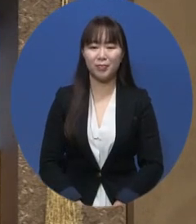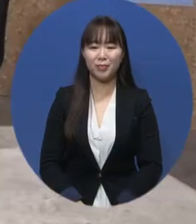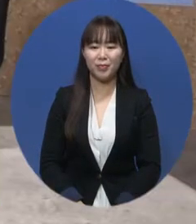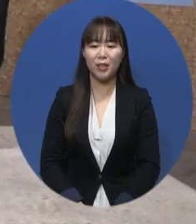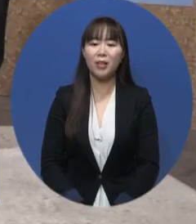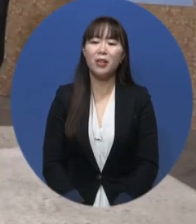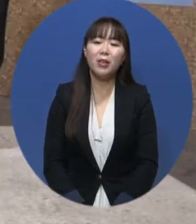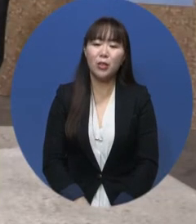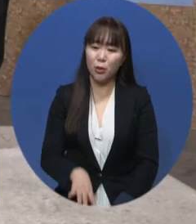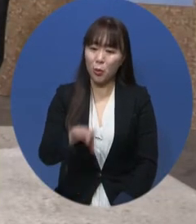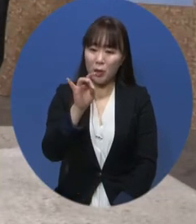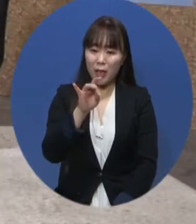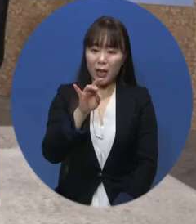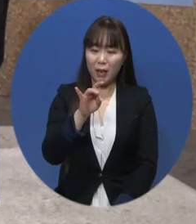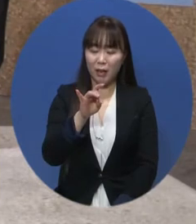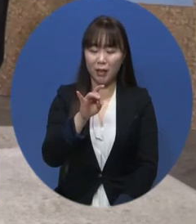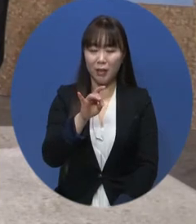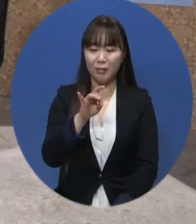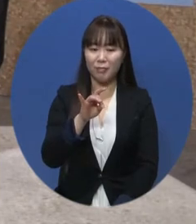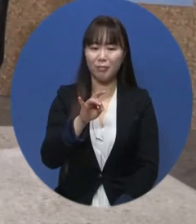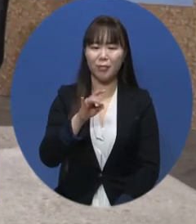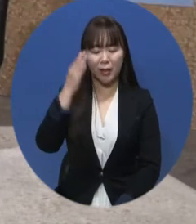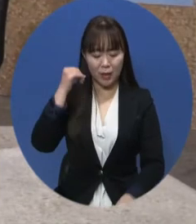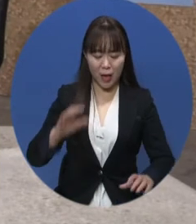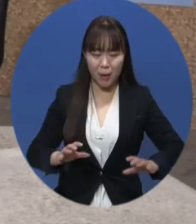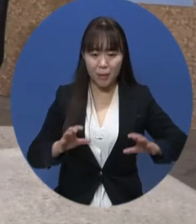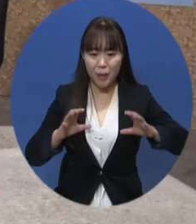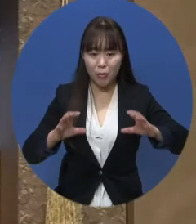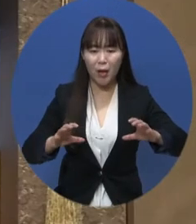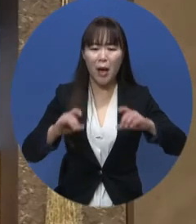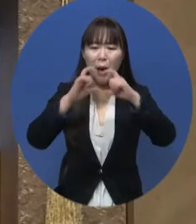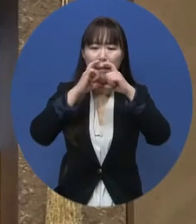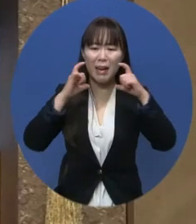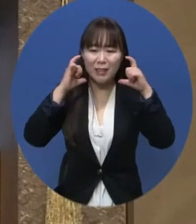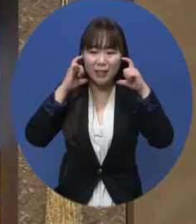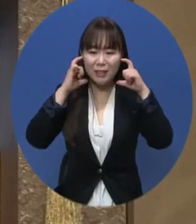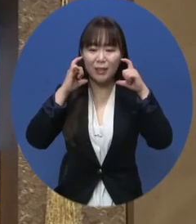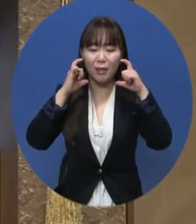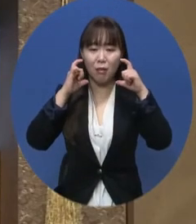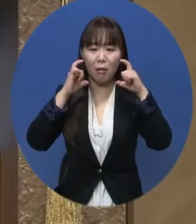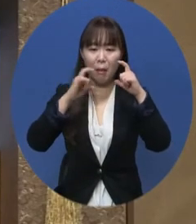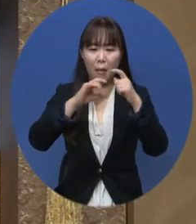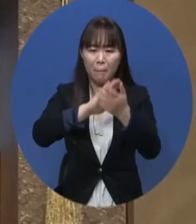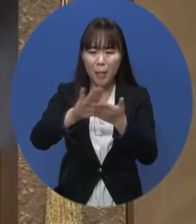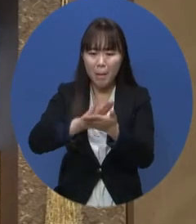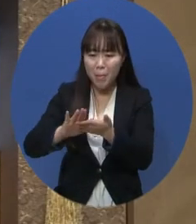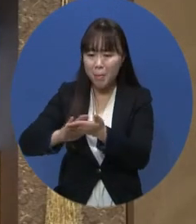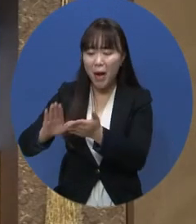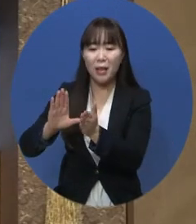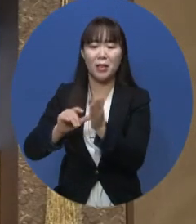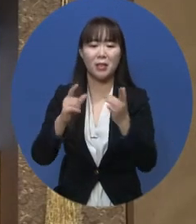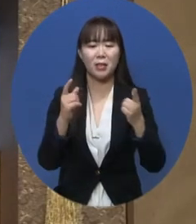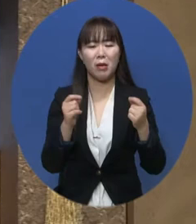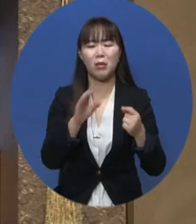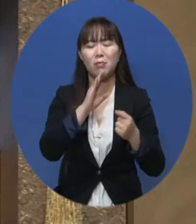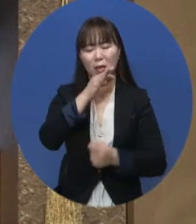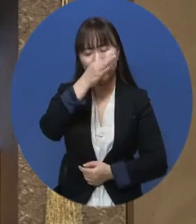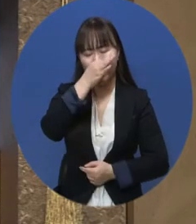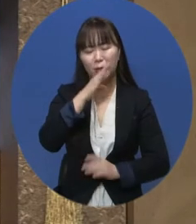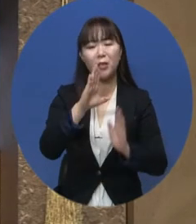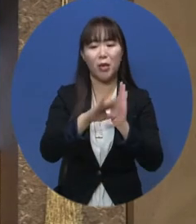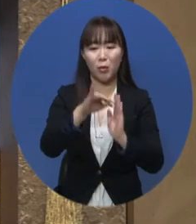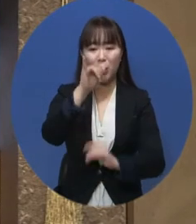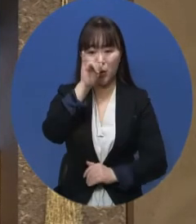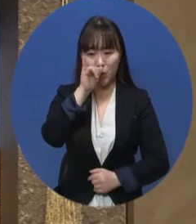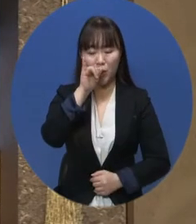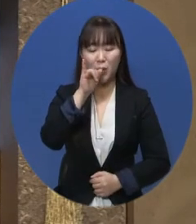그래서 초기에 대한민국 이제 마스크 대란이 있었을 때처럼 그쵸. 굉장히 힘들 때도